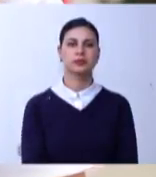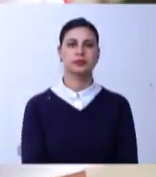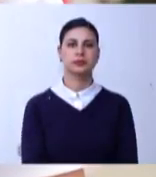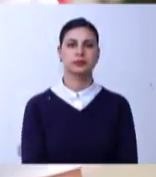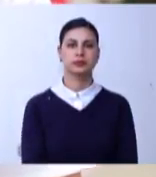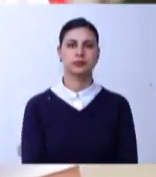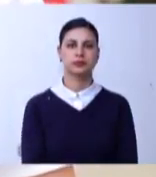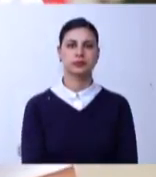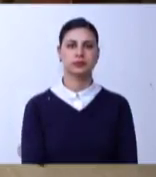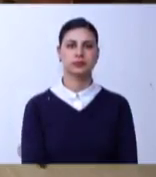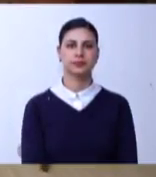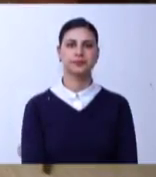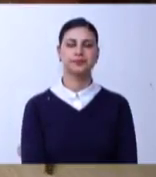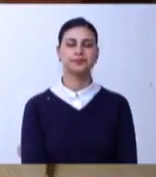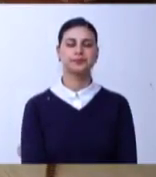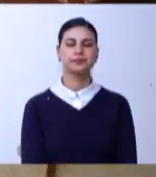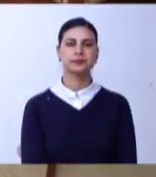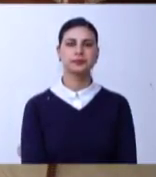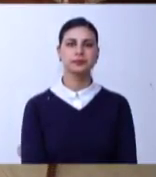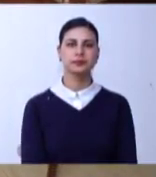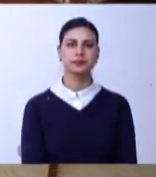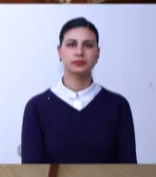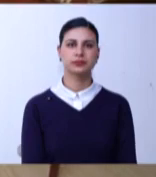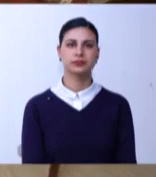კვებას, ჩაცმას.